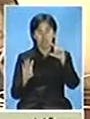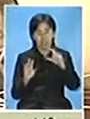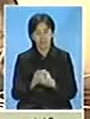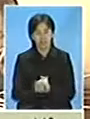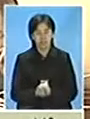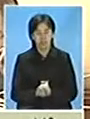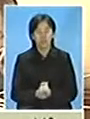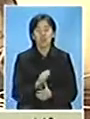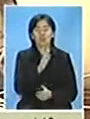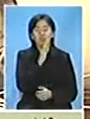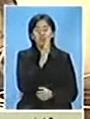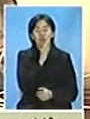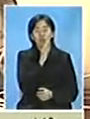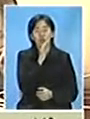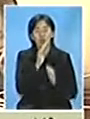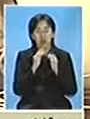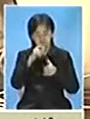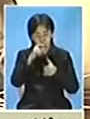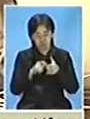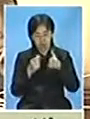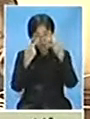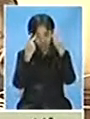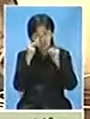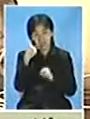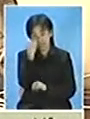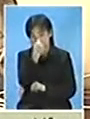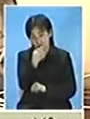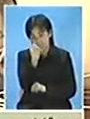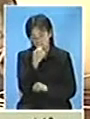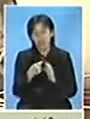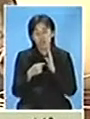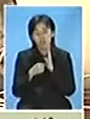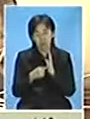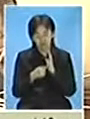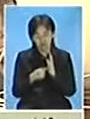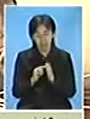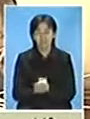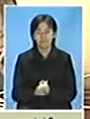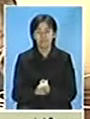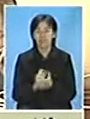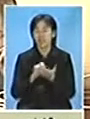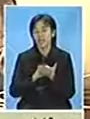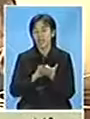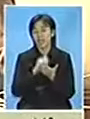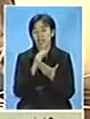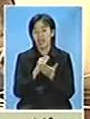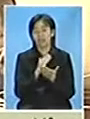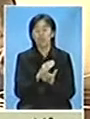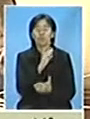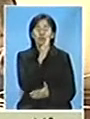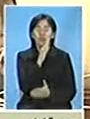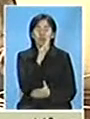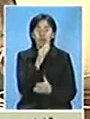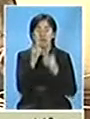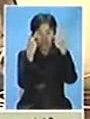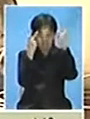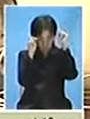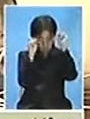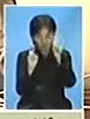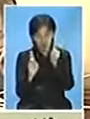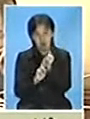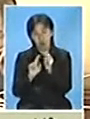มุติตัวนายกคือใครนะครับสมมติว่านายกเนี่ยในนี้เขาเขียนเหมือนกับว่าถ้านายกเนี่ยอุปนายกคนที่1